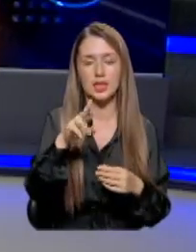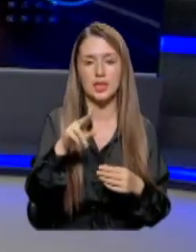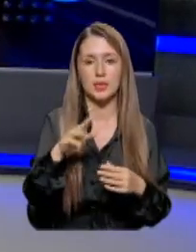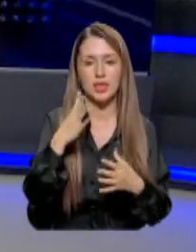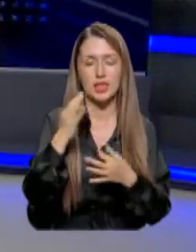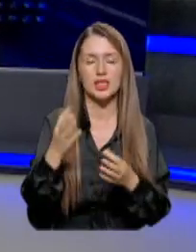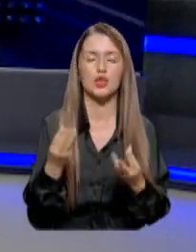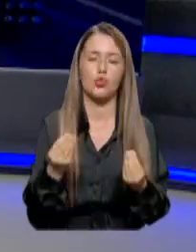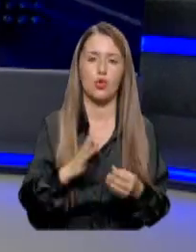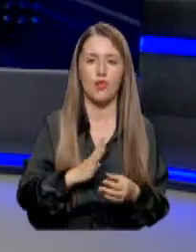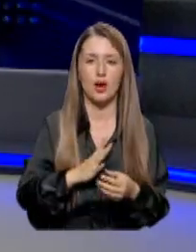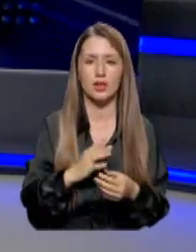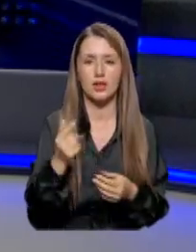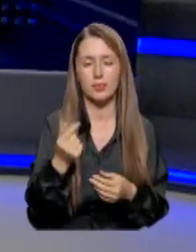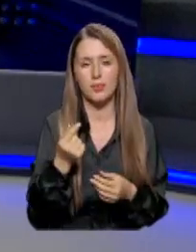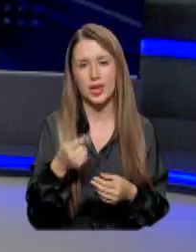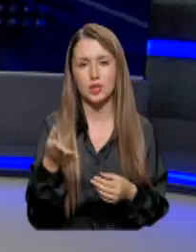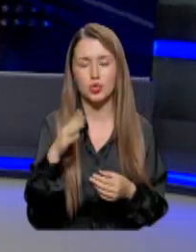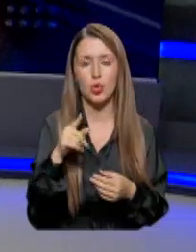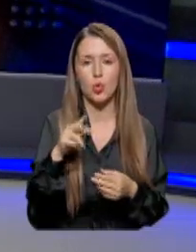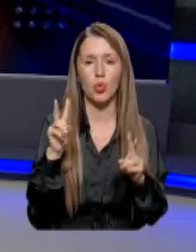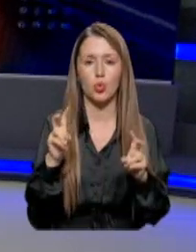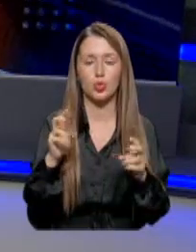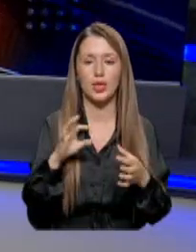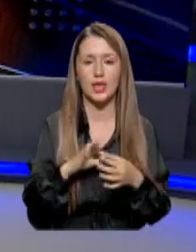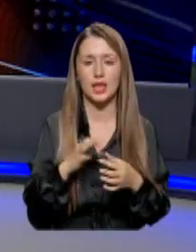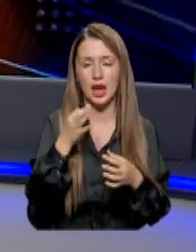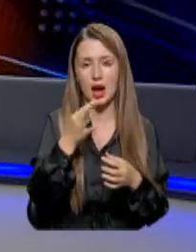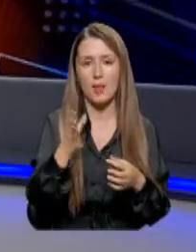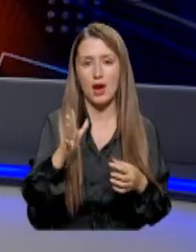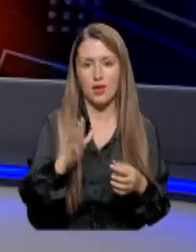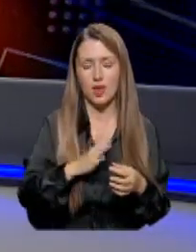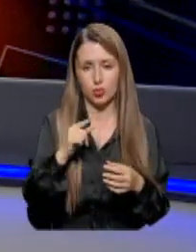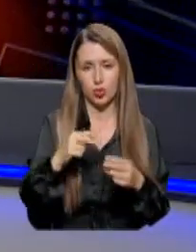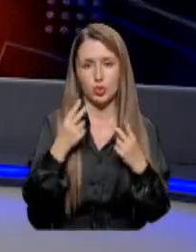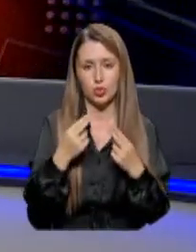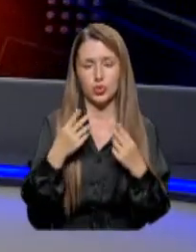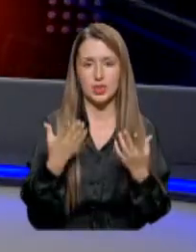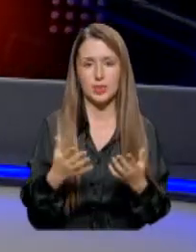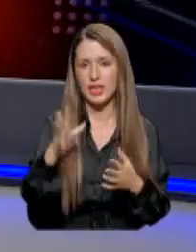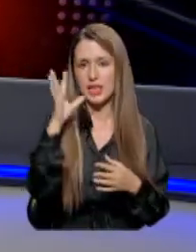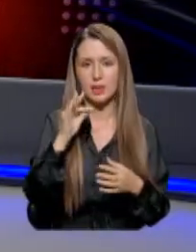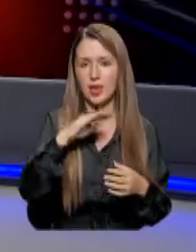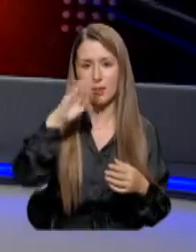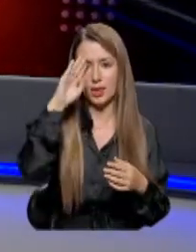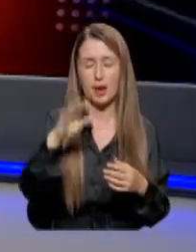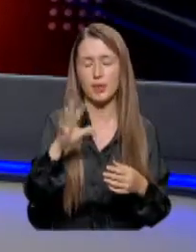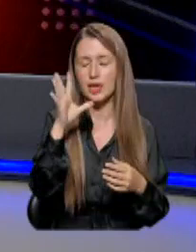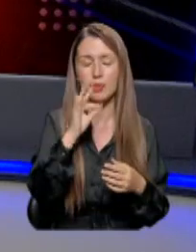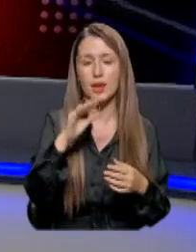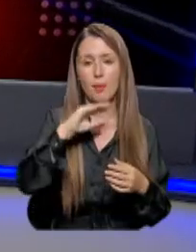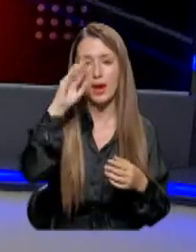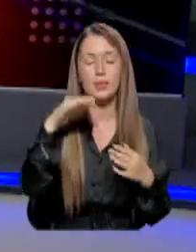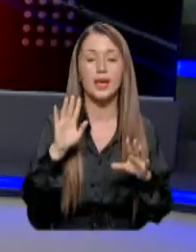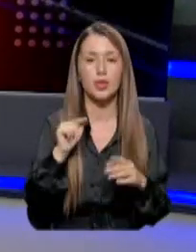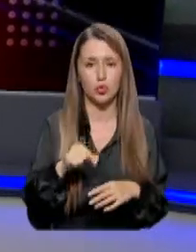insan var Adige Hanım gerçekten. Birazdan o konuyla ilgili haberimiz de var. Onu da konuşacağız elbette. Kimlere bayram, kimlere bayram değil